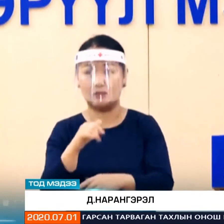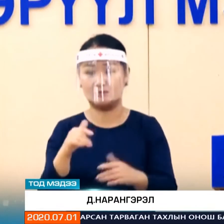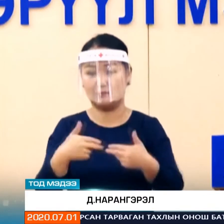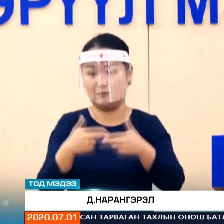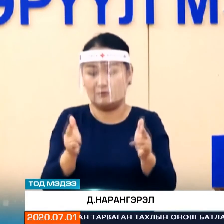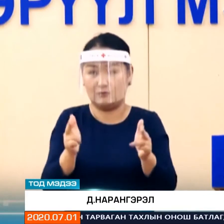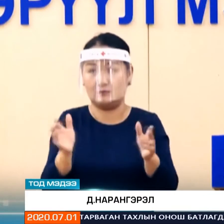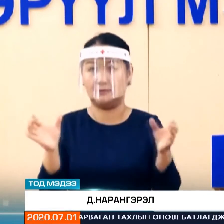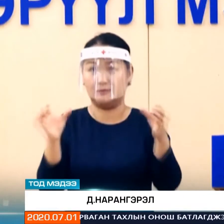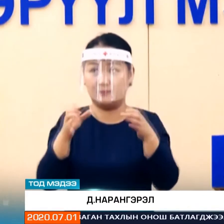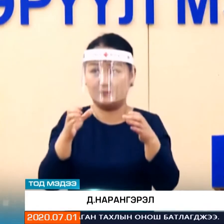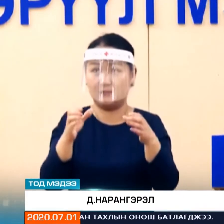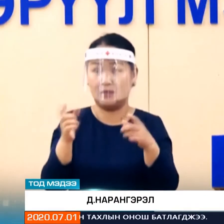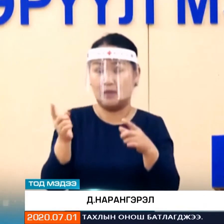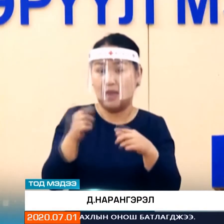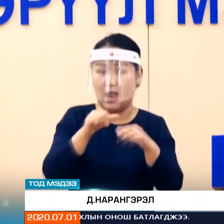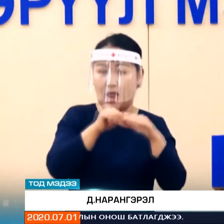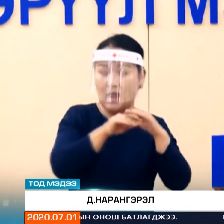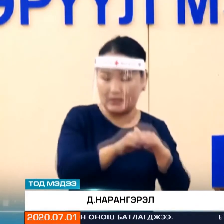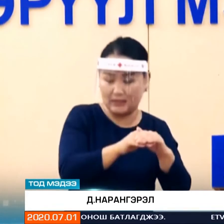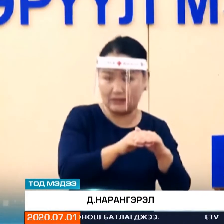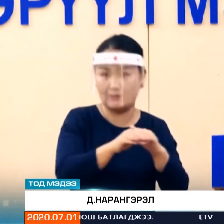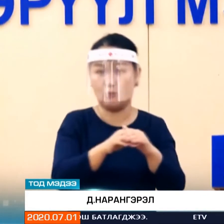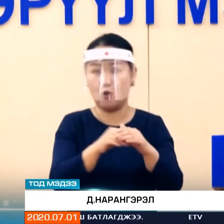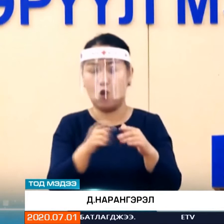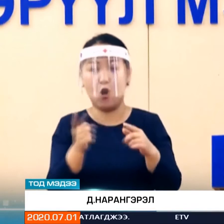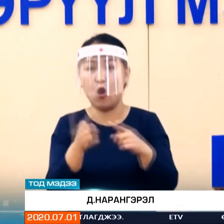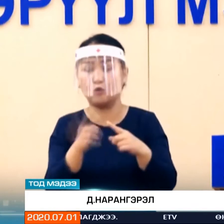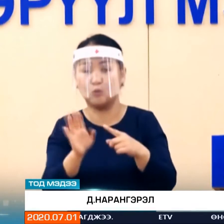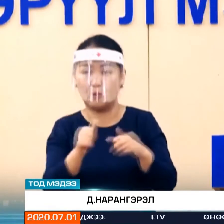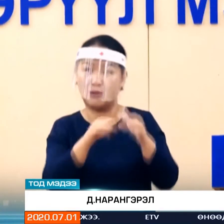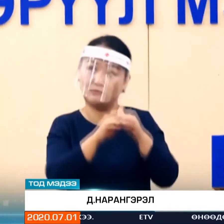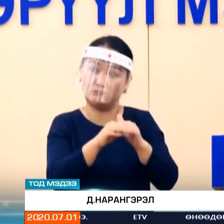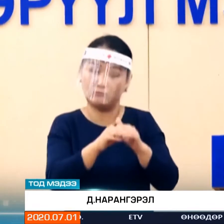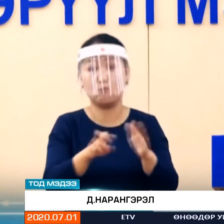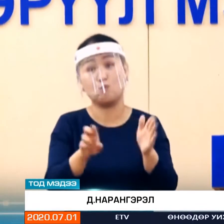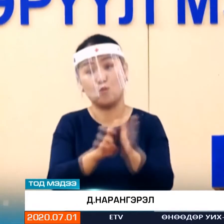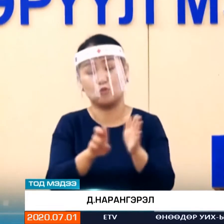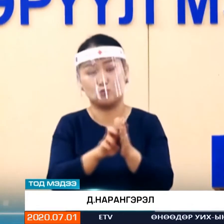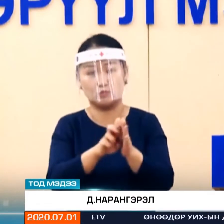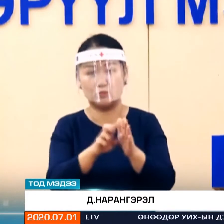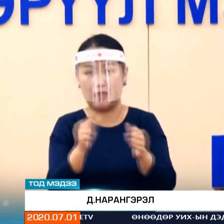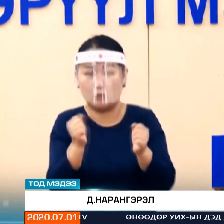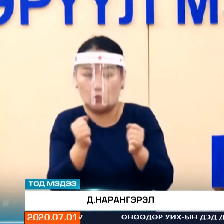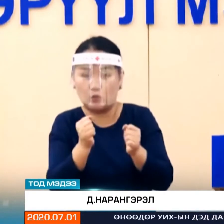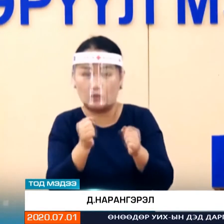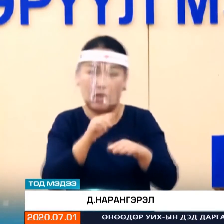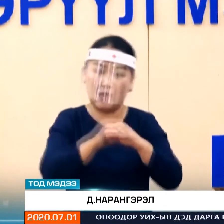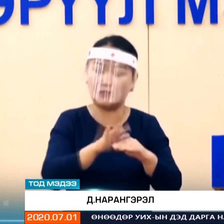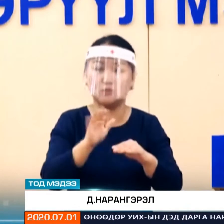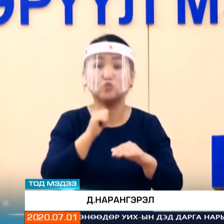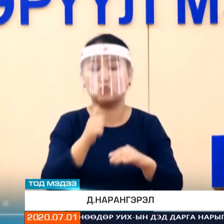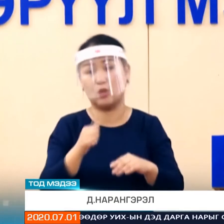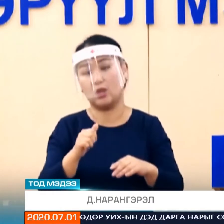хадагалж болох, хүлдүүүж хадагалагүүй таслаганый температурд байж болдагоор олд өөр нүrz үрдүүнтэй, сайн